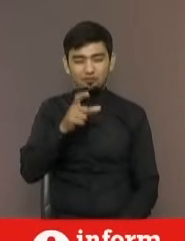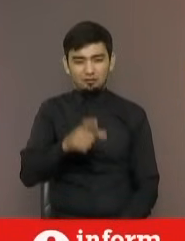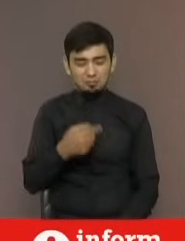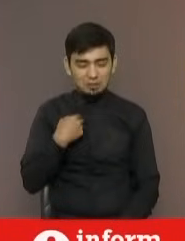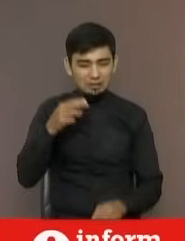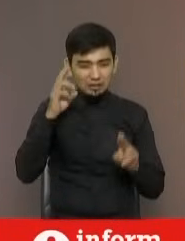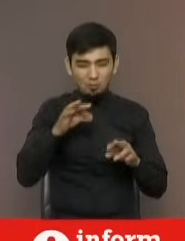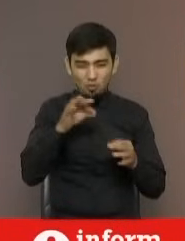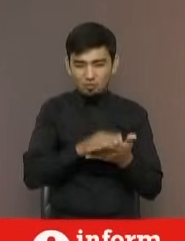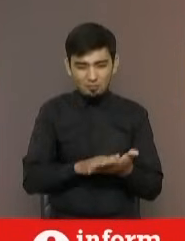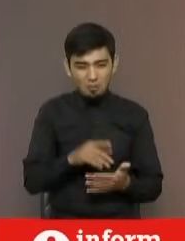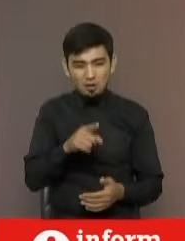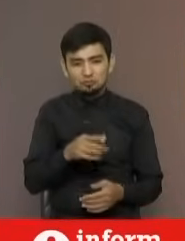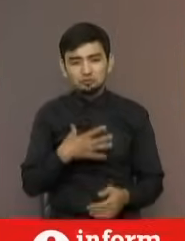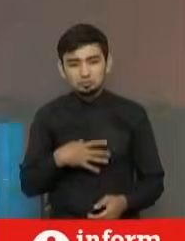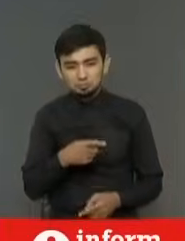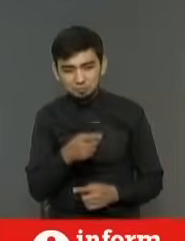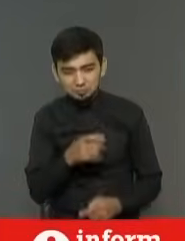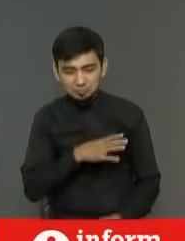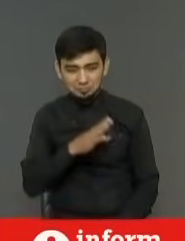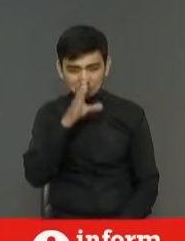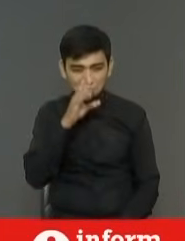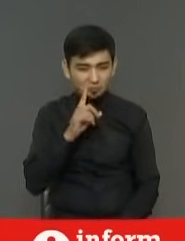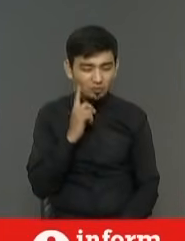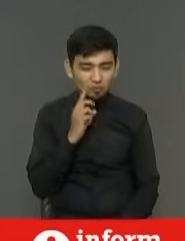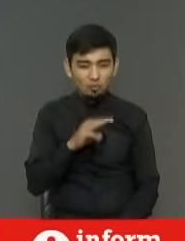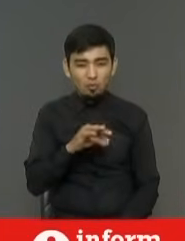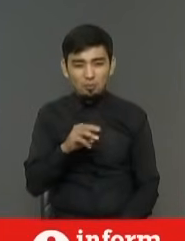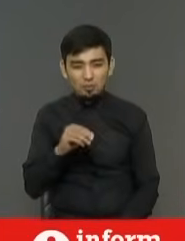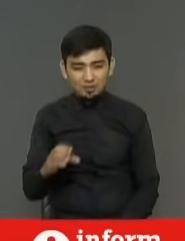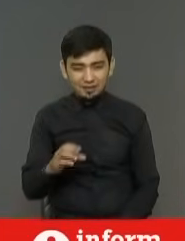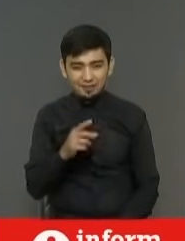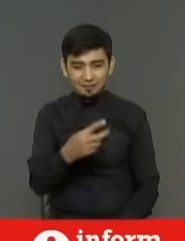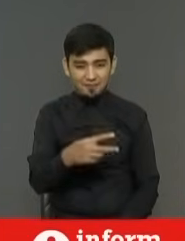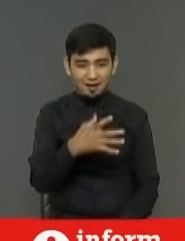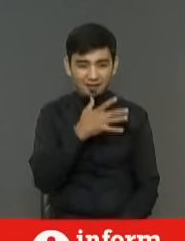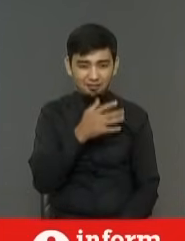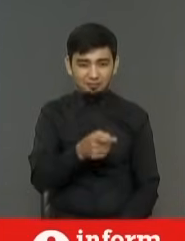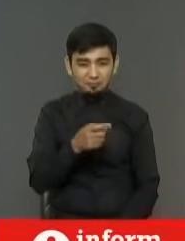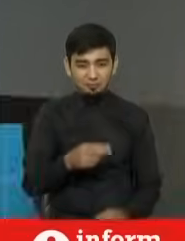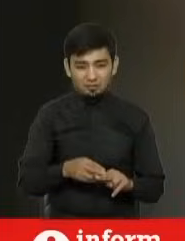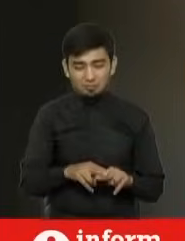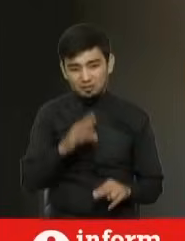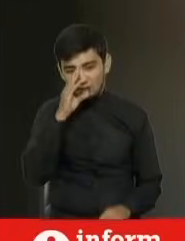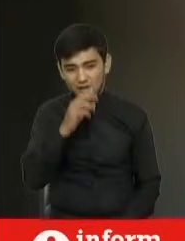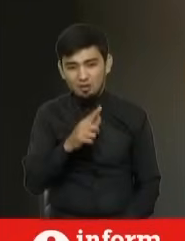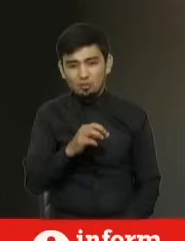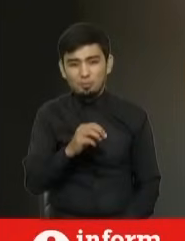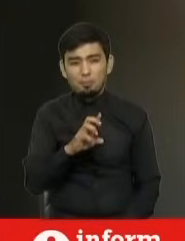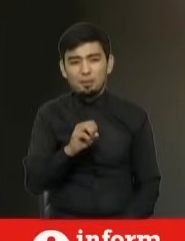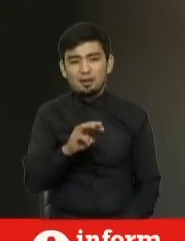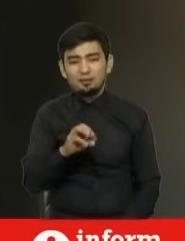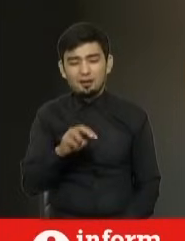немного не ясны и мотивы покушения томасу Мэтью крукс 20 лет из города бетель парк